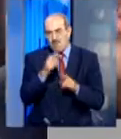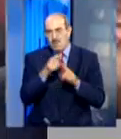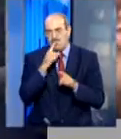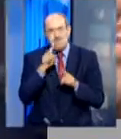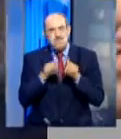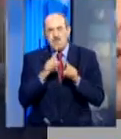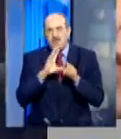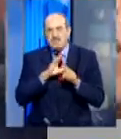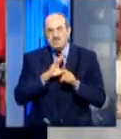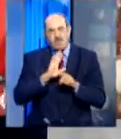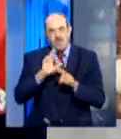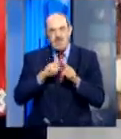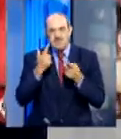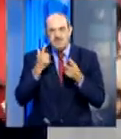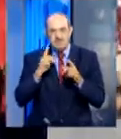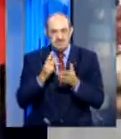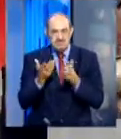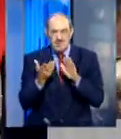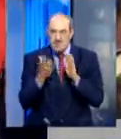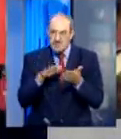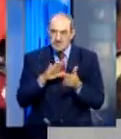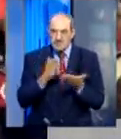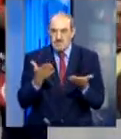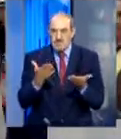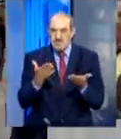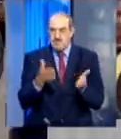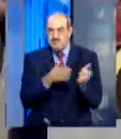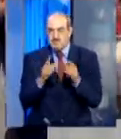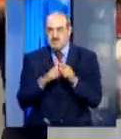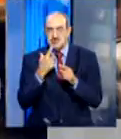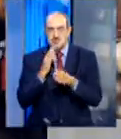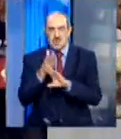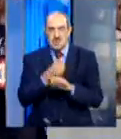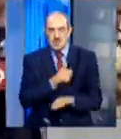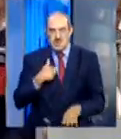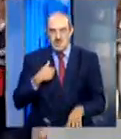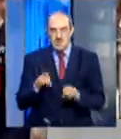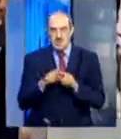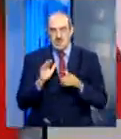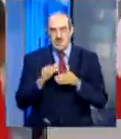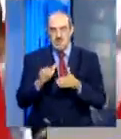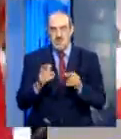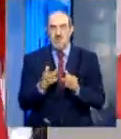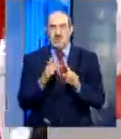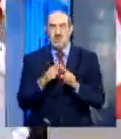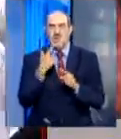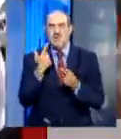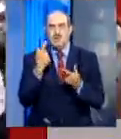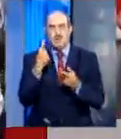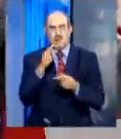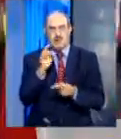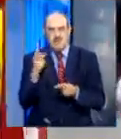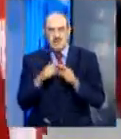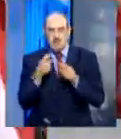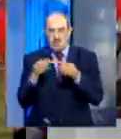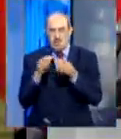لحظة ستنفجر. الحرمان من أبسط الحقوق الاجتماعية والاضطهاد المستمر لأهل الريف من قبل